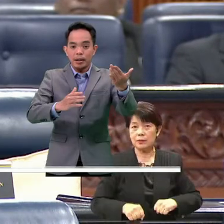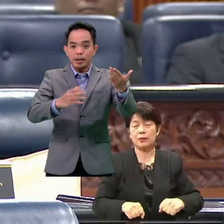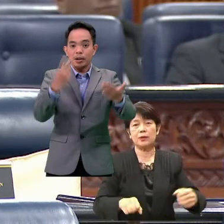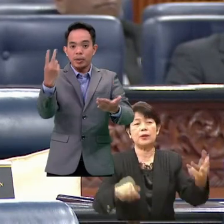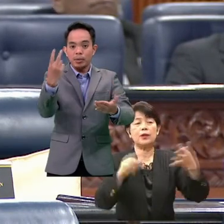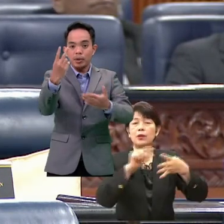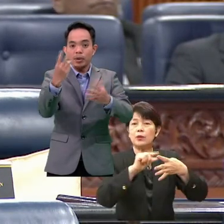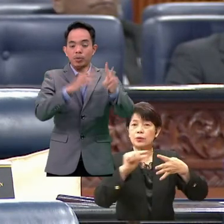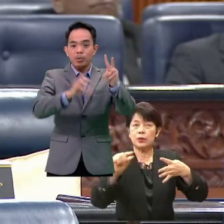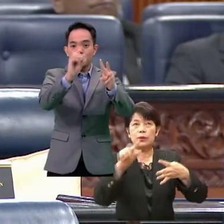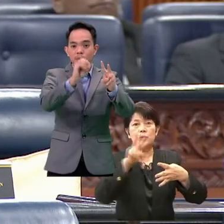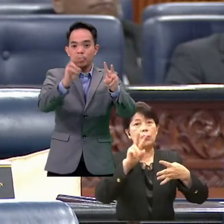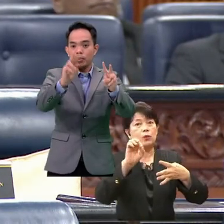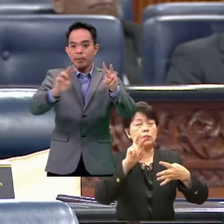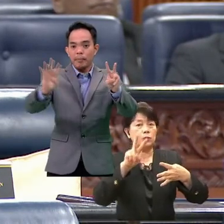kedua 2024